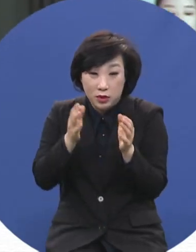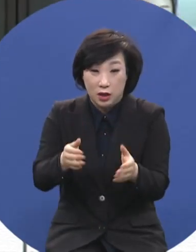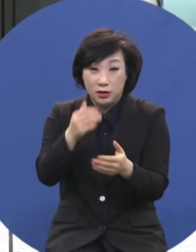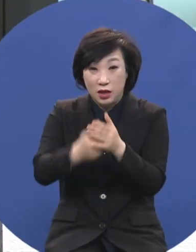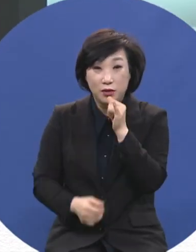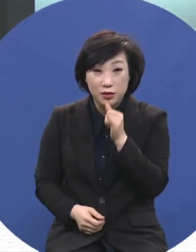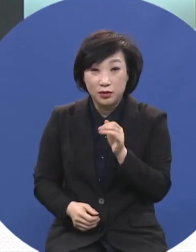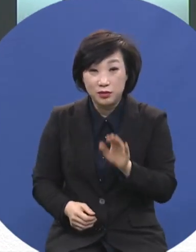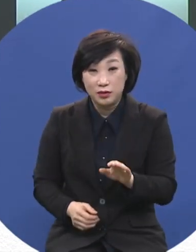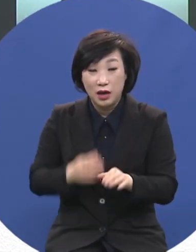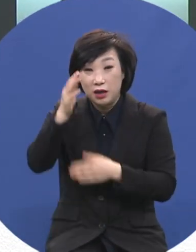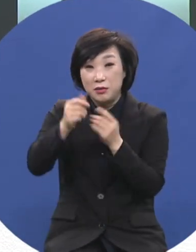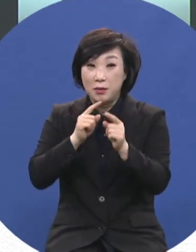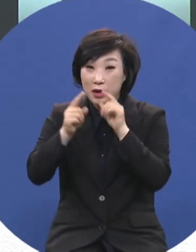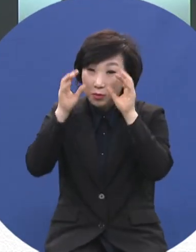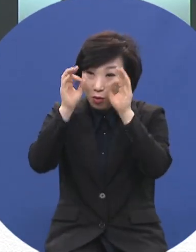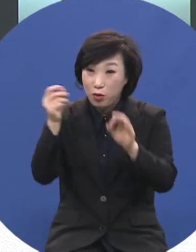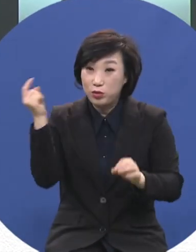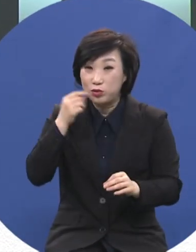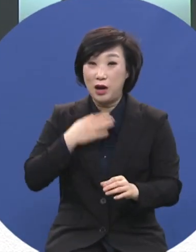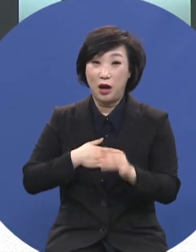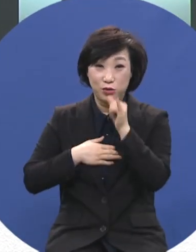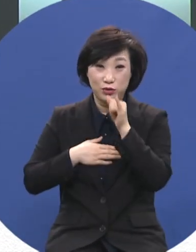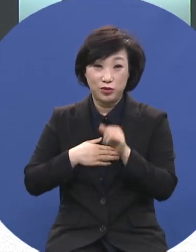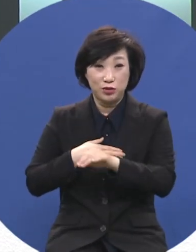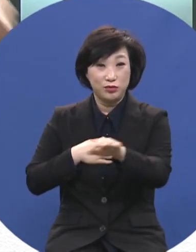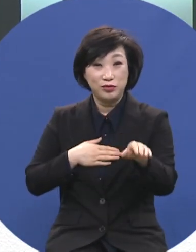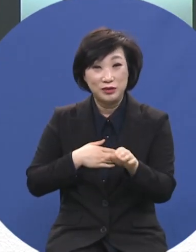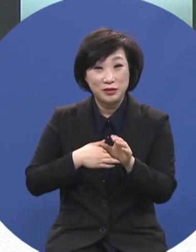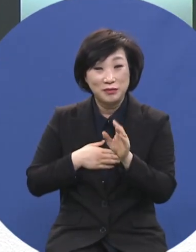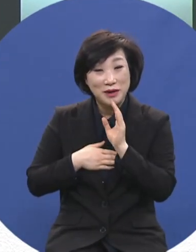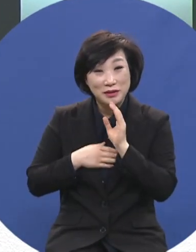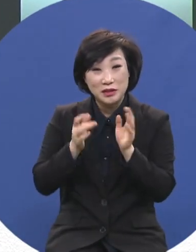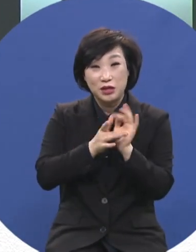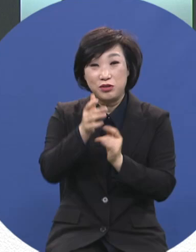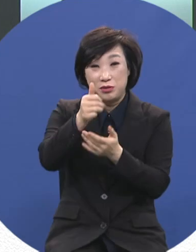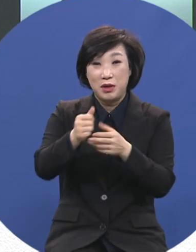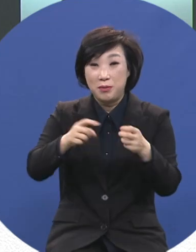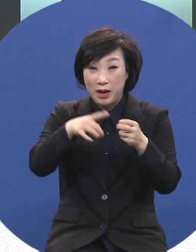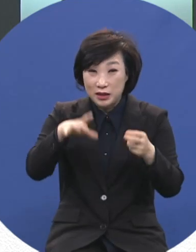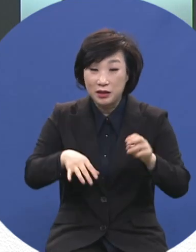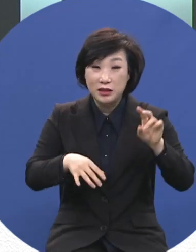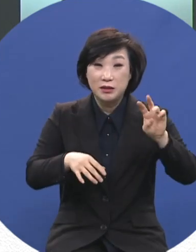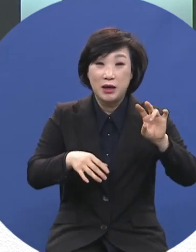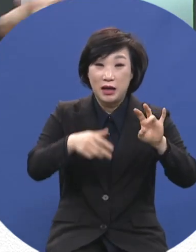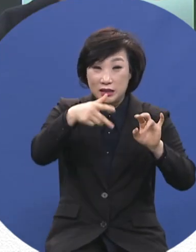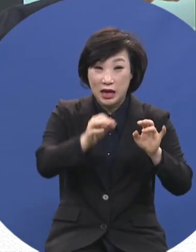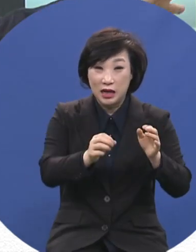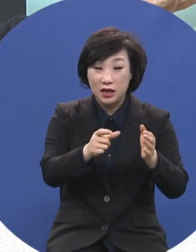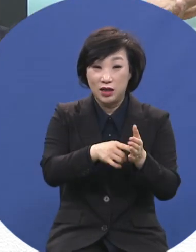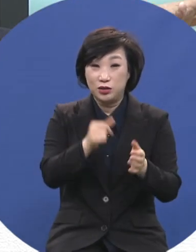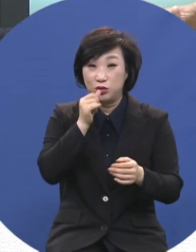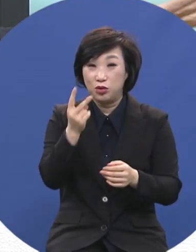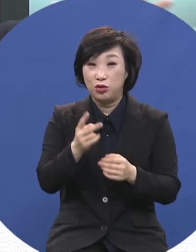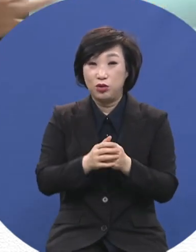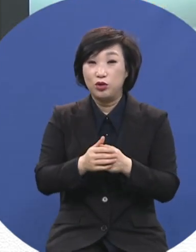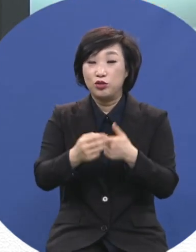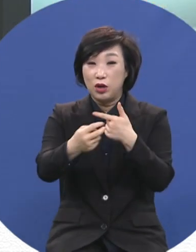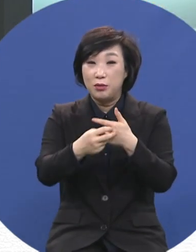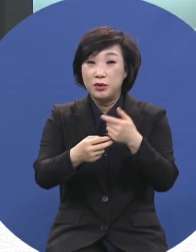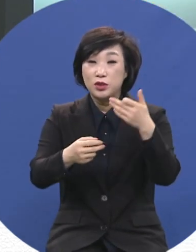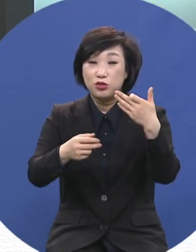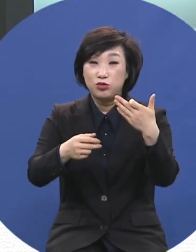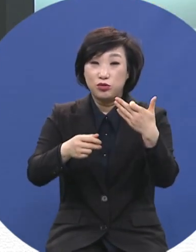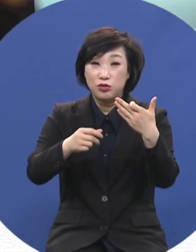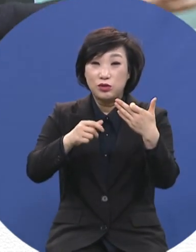하나님이 하신 말씀을 듣고 하는 거예요. 예수께서 마태복음 24장, 누가복음 19장, 23장 쭉 한